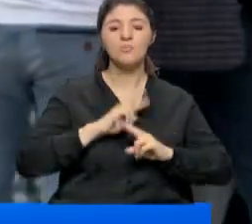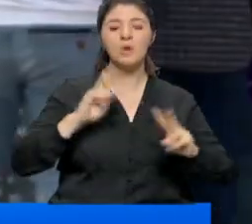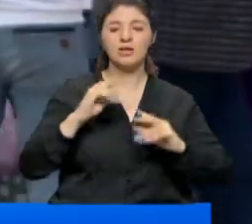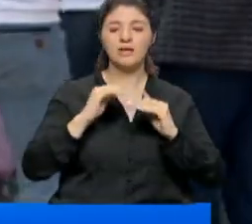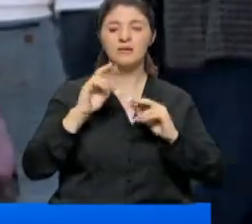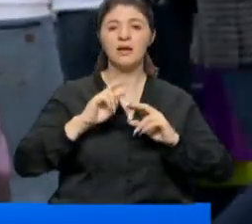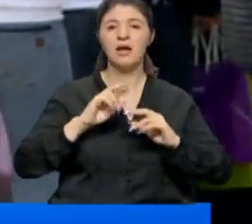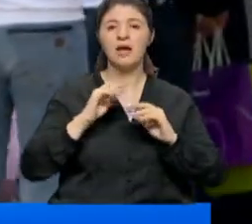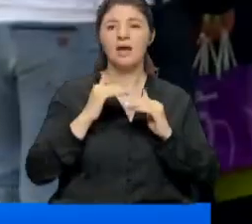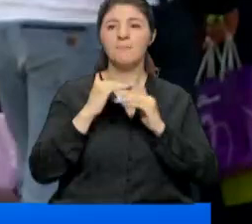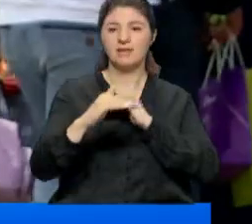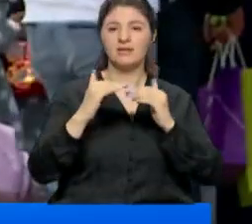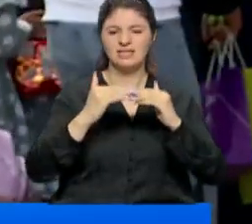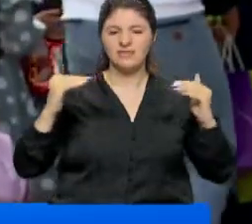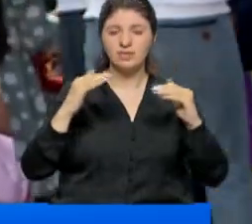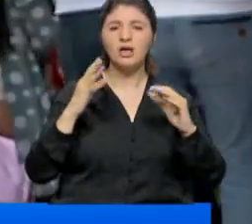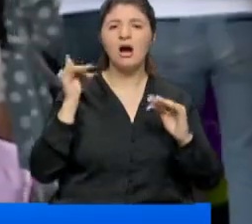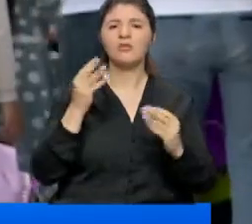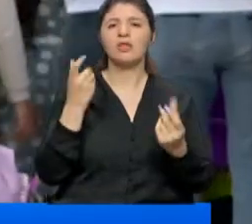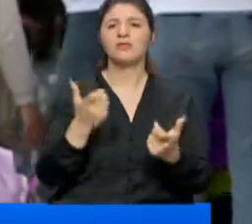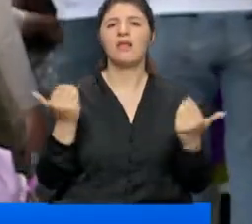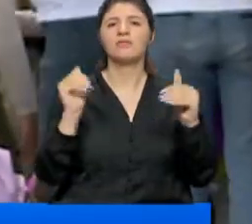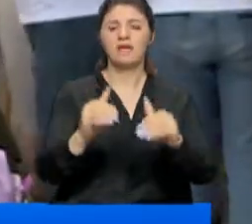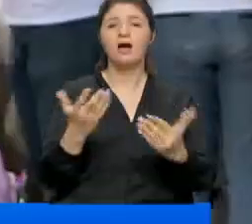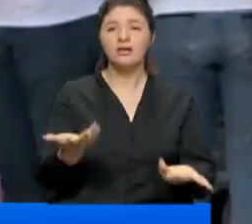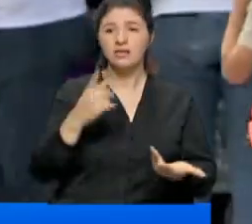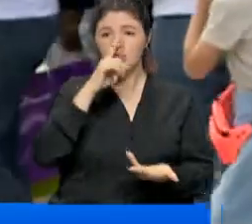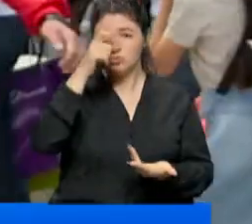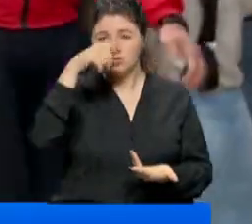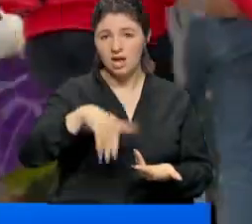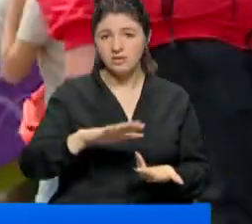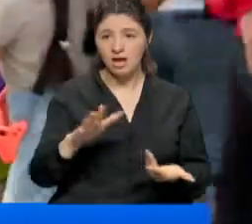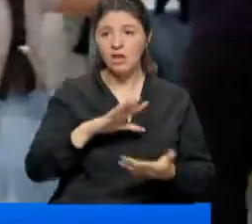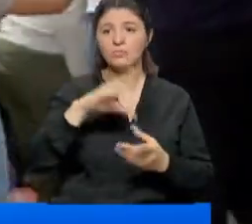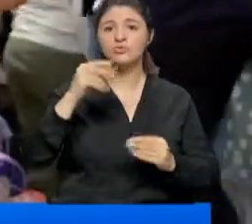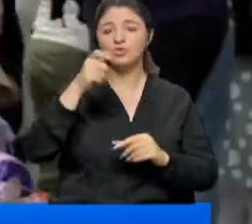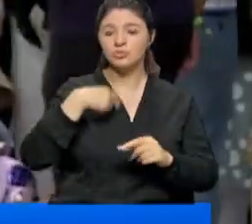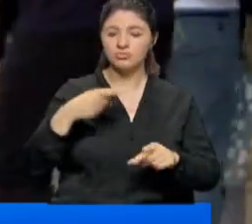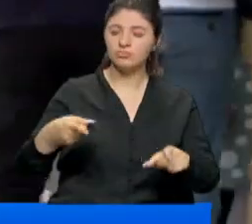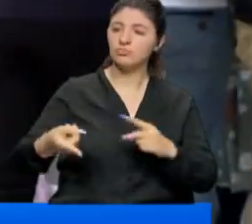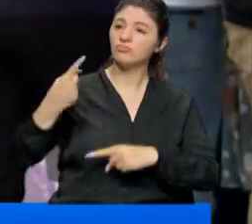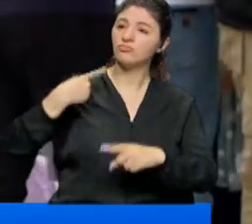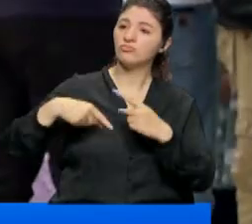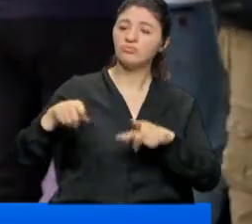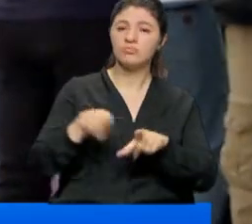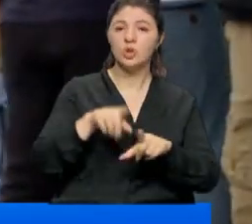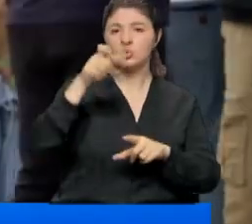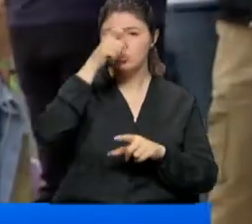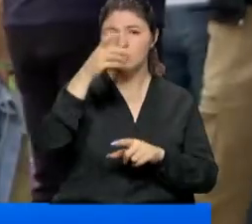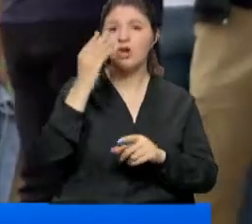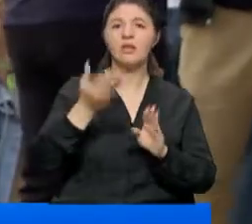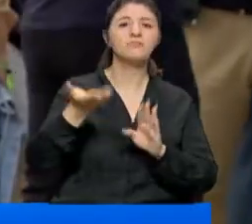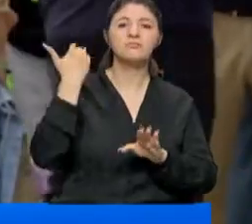medeniyetler seviyesinde hak ettiği yere gelebilsin hatta sadece Türkiye değil tüm soy bu tür